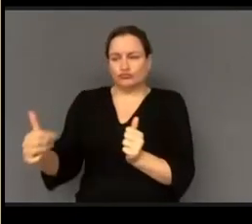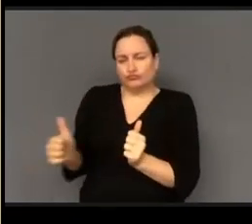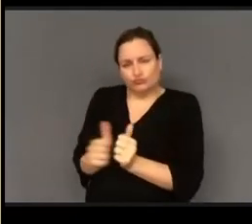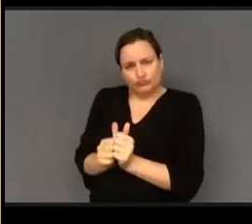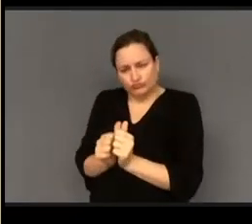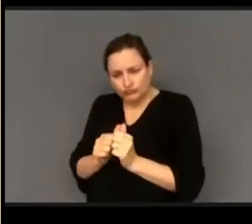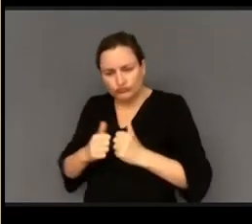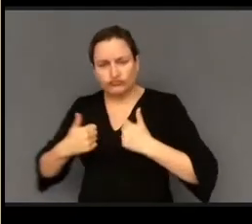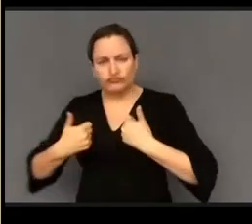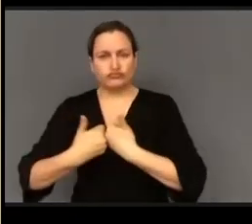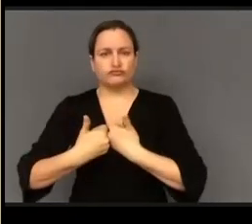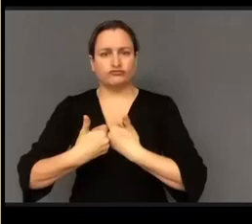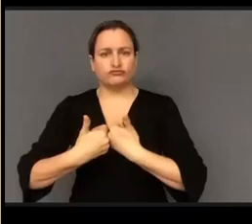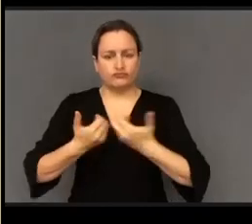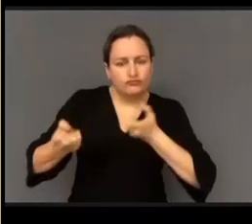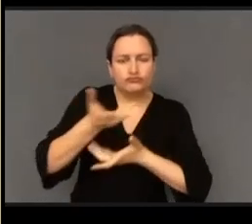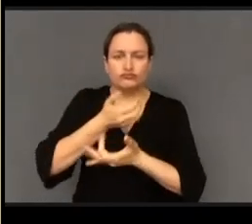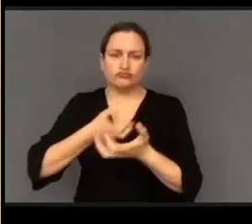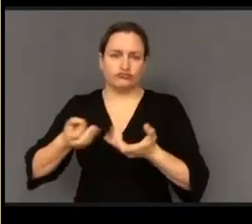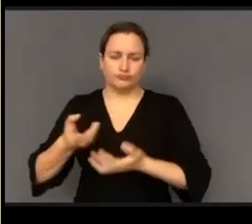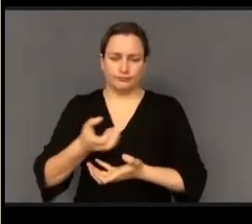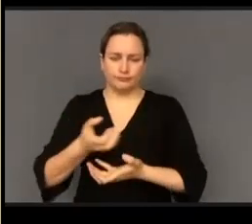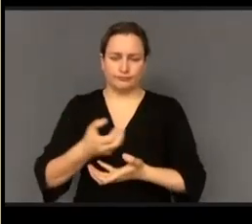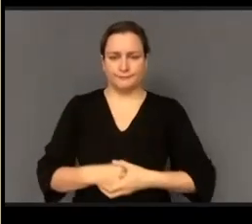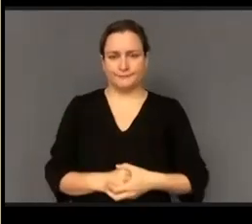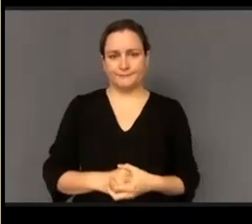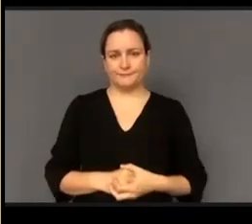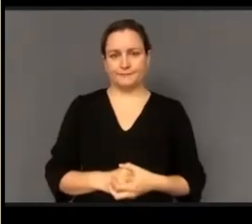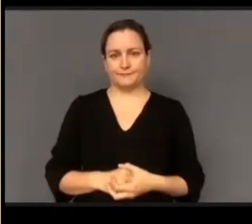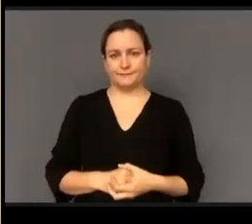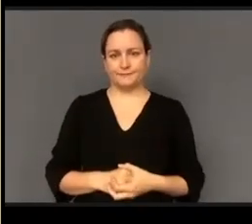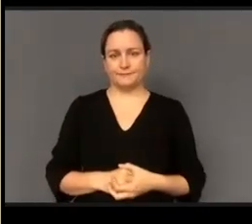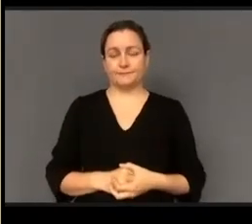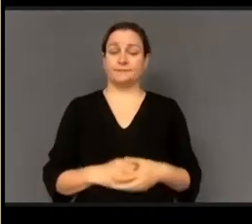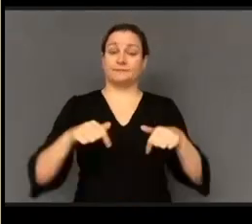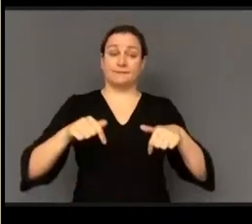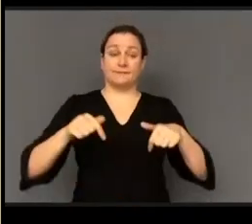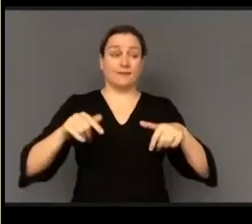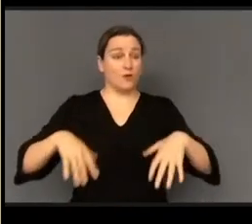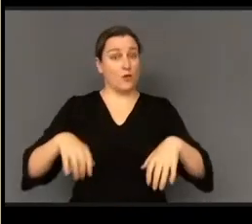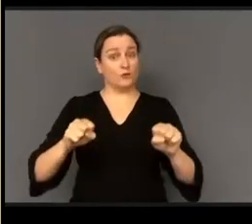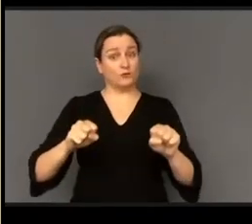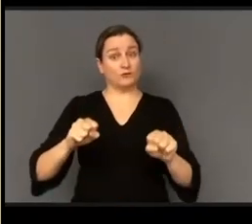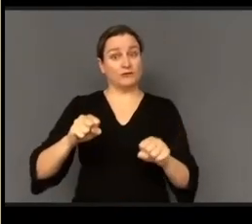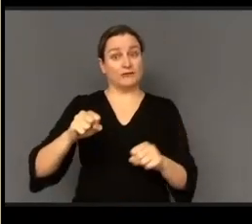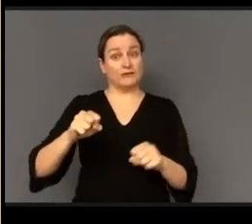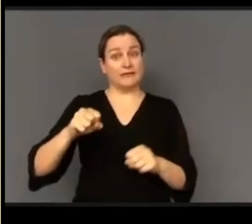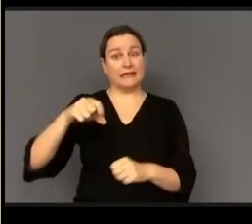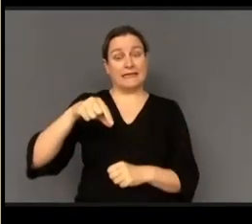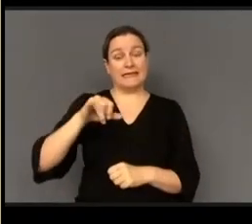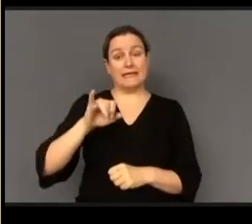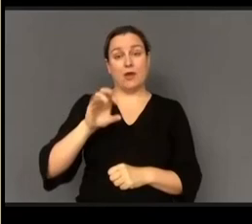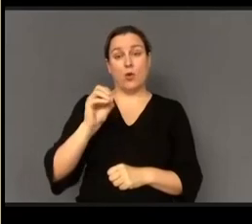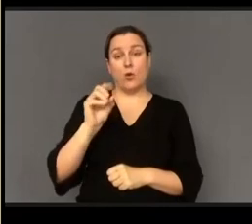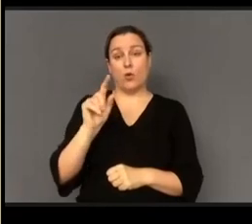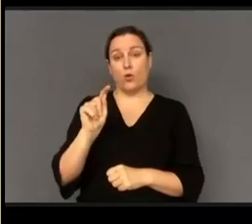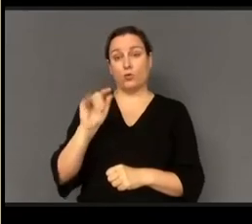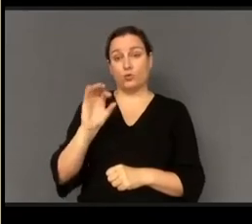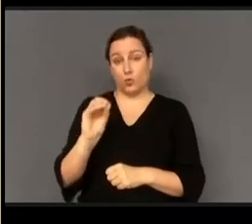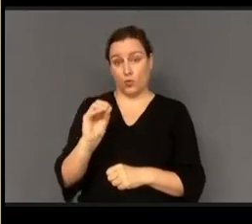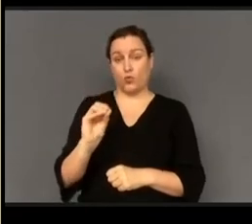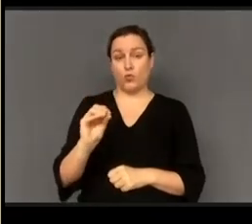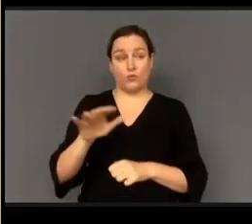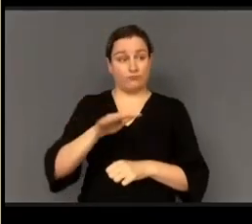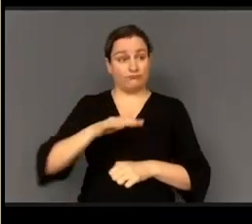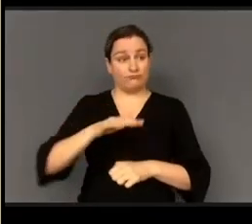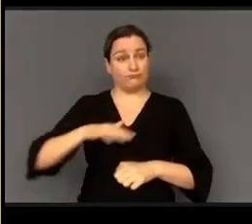Enfin, mais non en ordre d'importance, notre ville hôte, Kyoto, est une